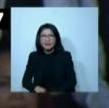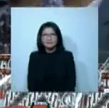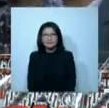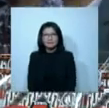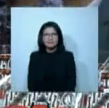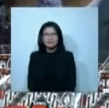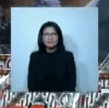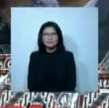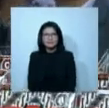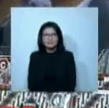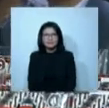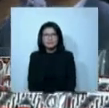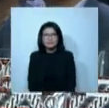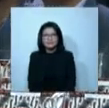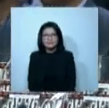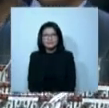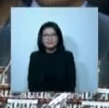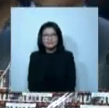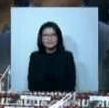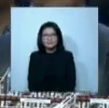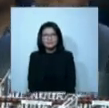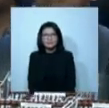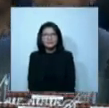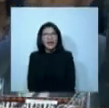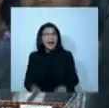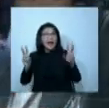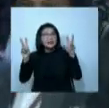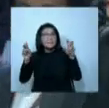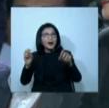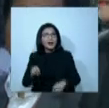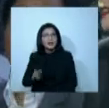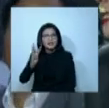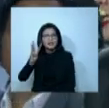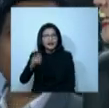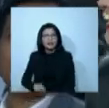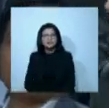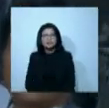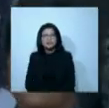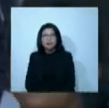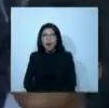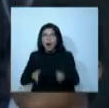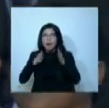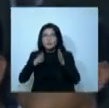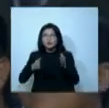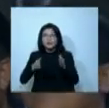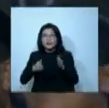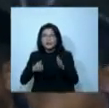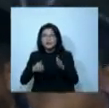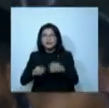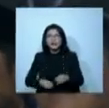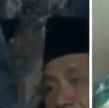G Ya banyakur saya akan mengubah Bagaimana persepsi publik terkait dengan tiga calon ini